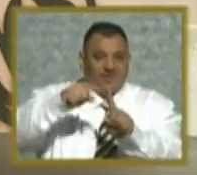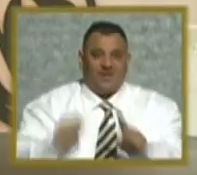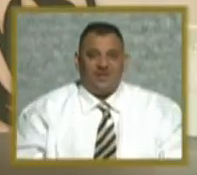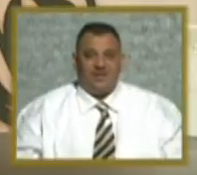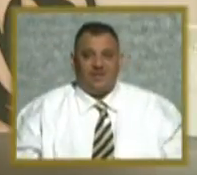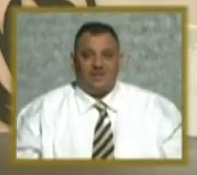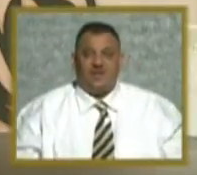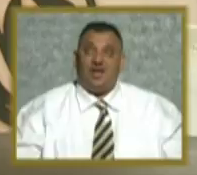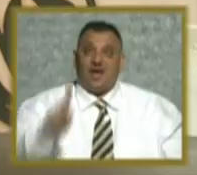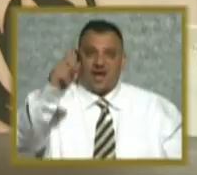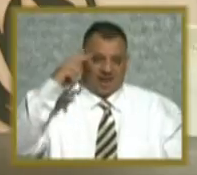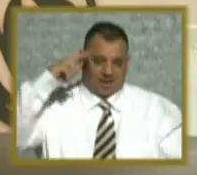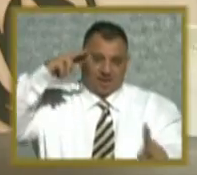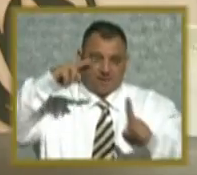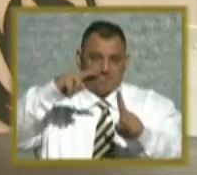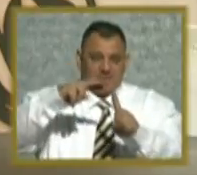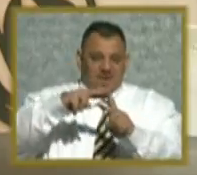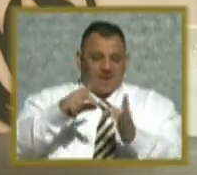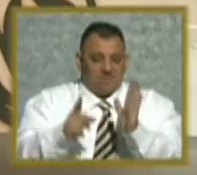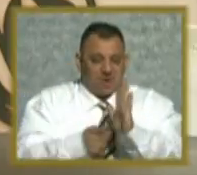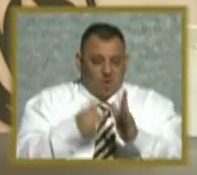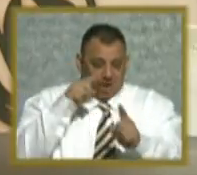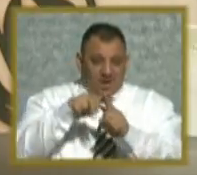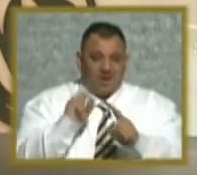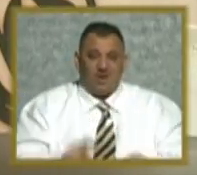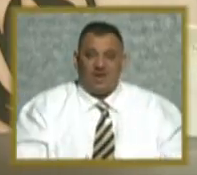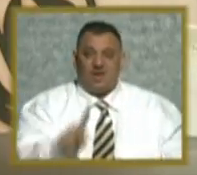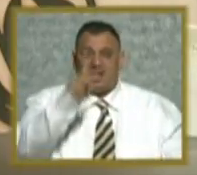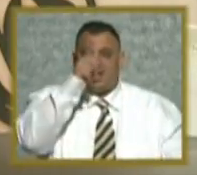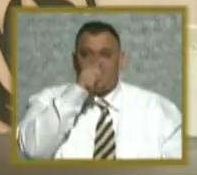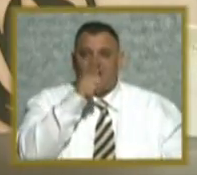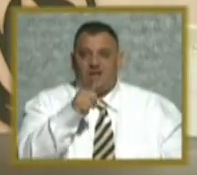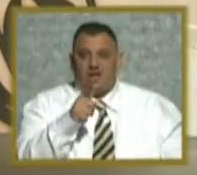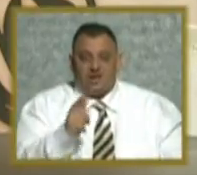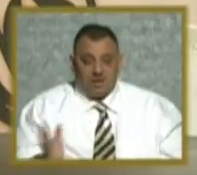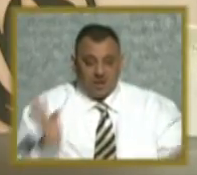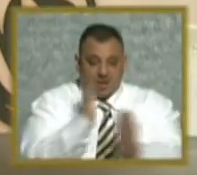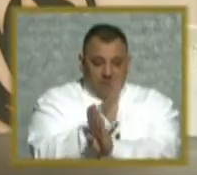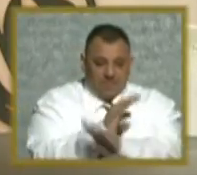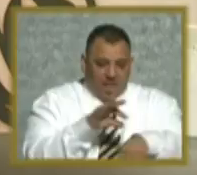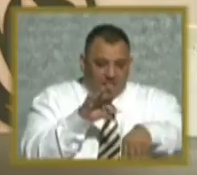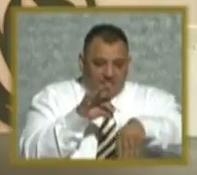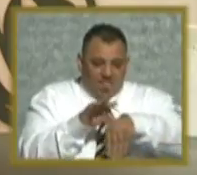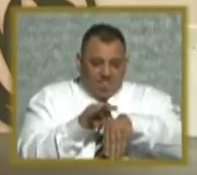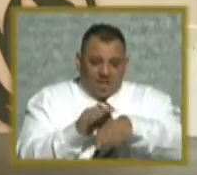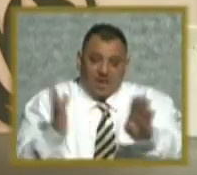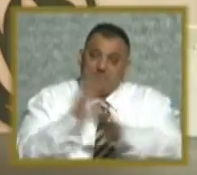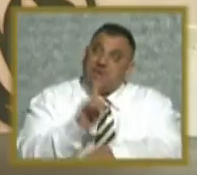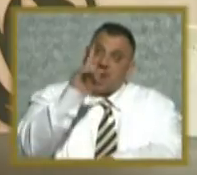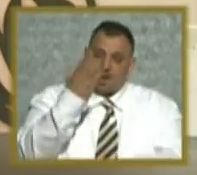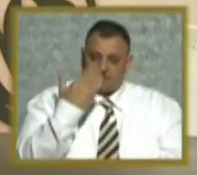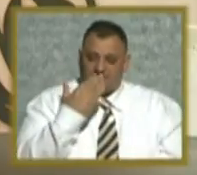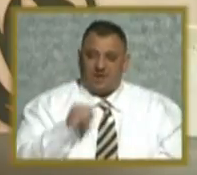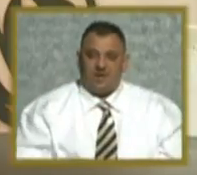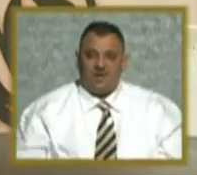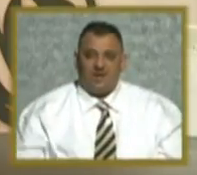نسوا رب الناس إله الناس جل وعلا وتقدس. يقول سبحانه وتعالى يستخفون من الناس ولا يستخفون من الله وهو